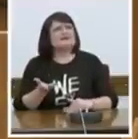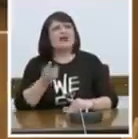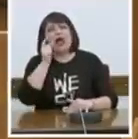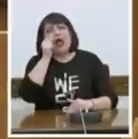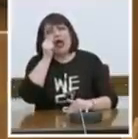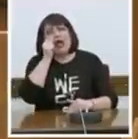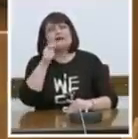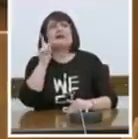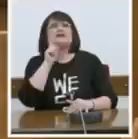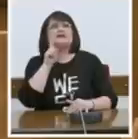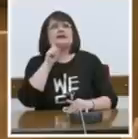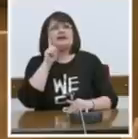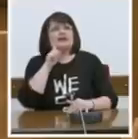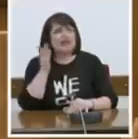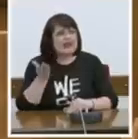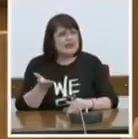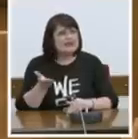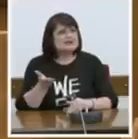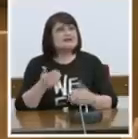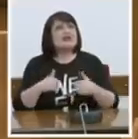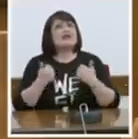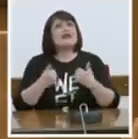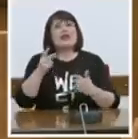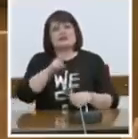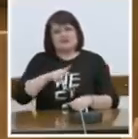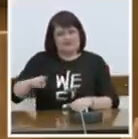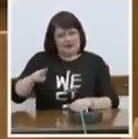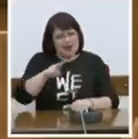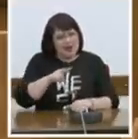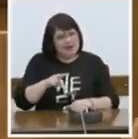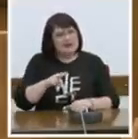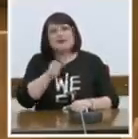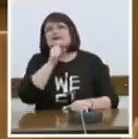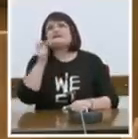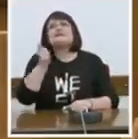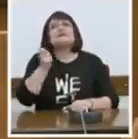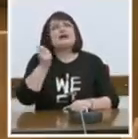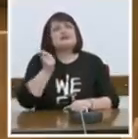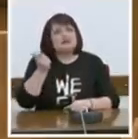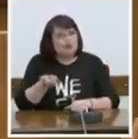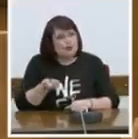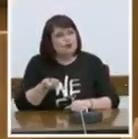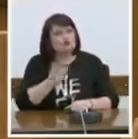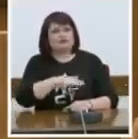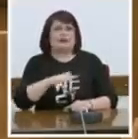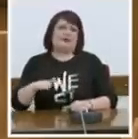τις γυναίκες, τα νέα ζευγάρια, τους συνταξιούχους, τα παιδιά.